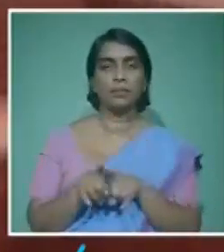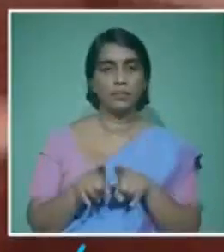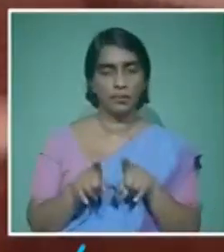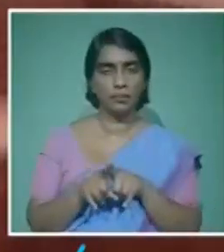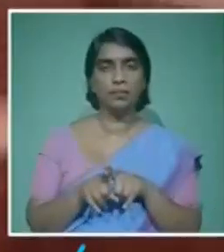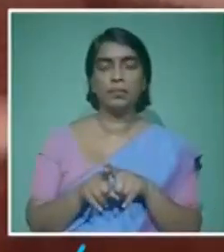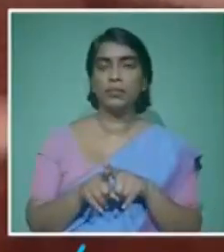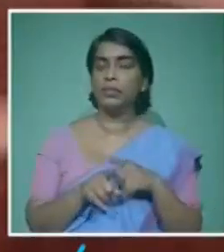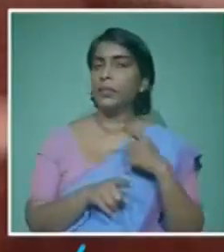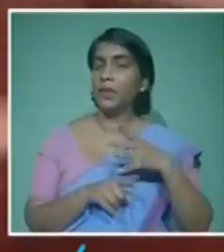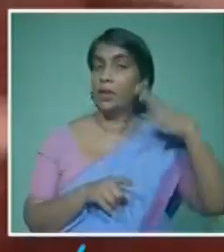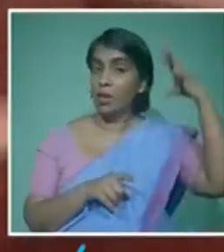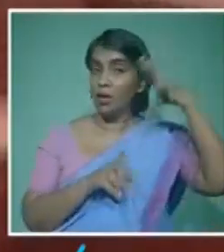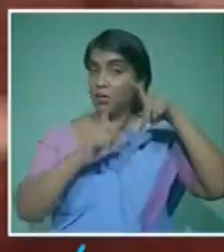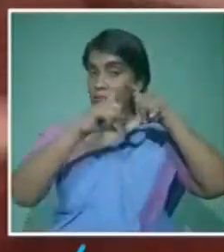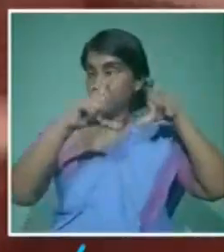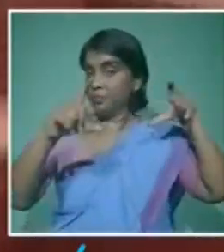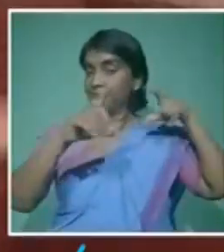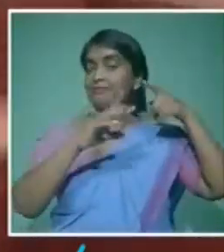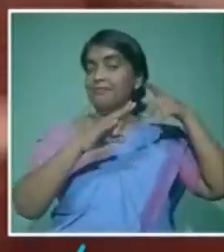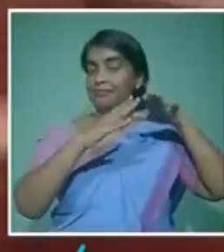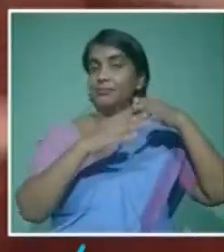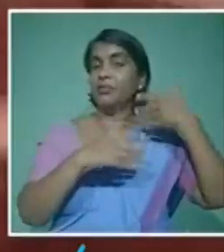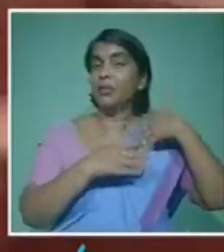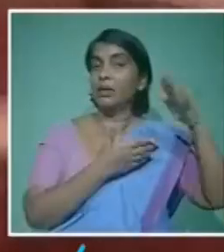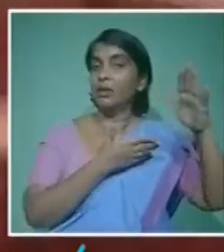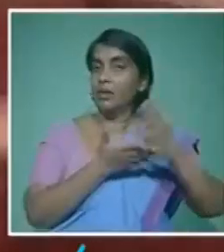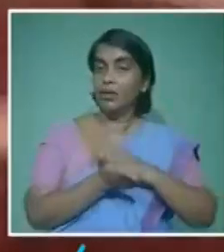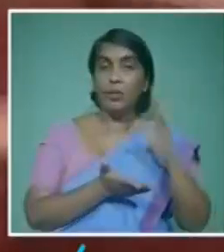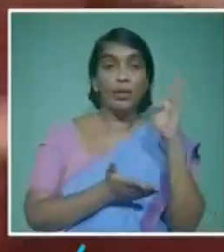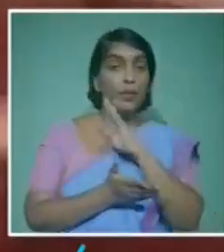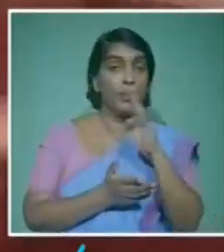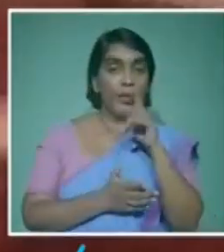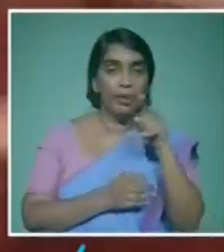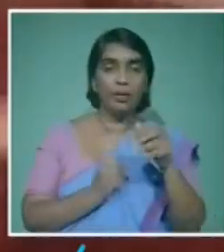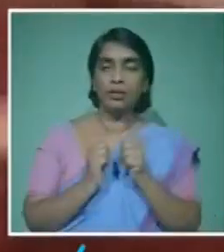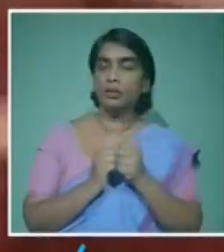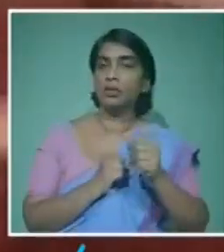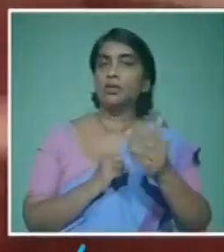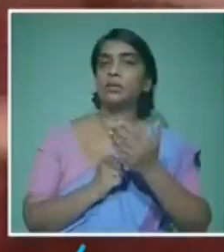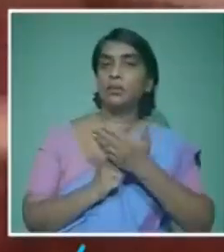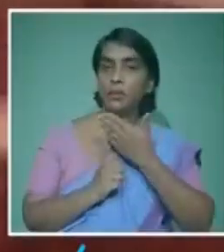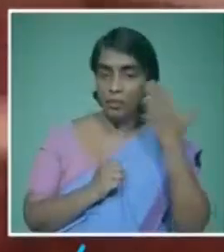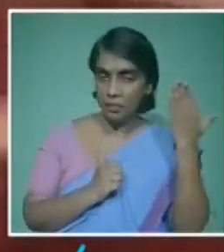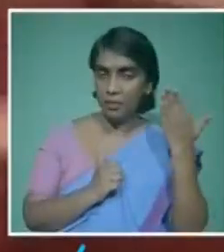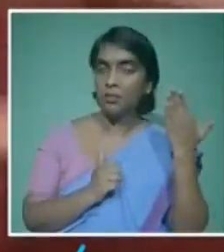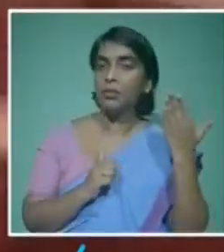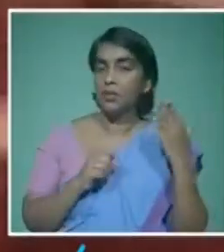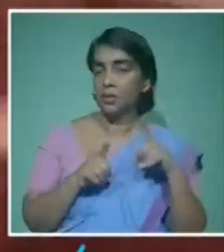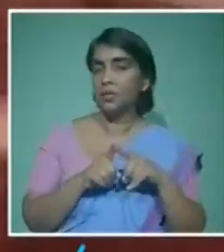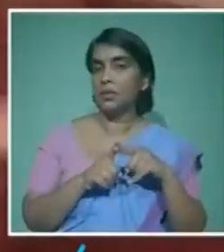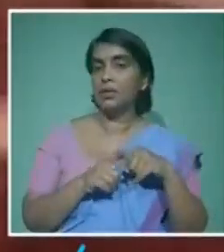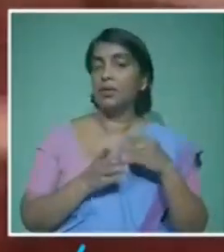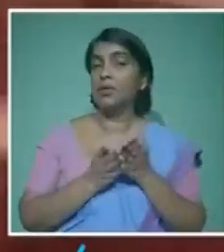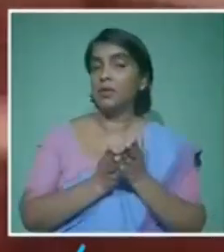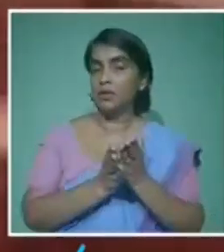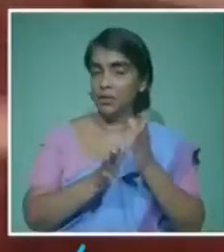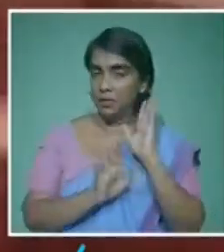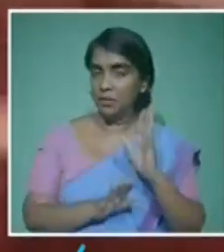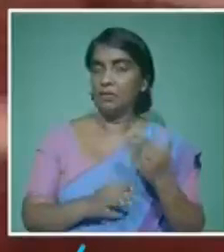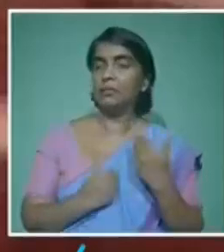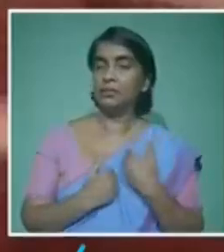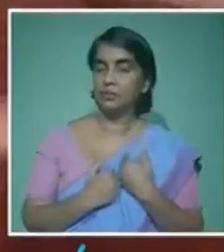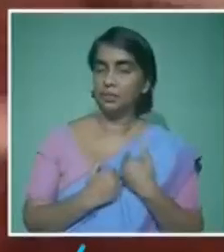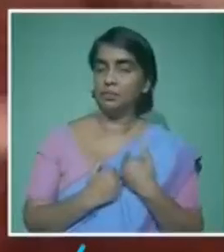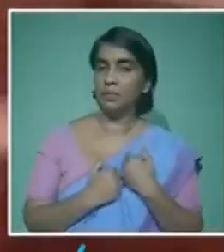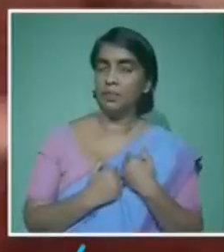மின்கலம் போன்றவற்றாலும் இயக்க முடியும் என்பது குறிப்பிடத்தக்கது. எனவே எரிபொருள் பாவனை அடியோடு